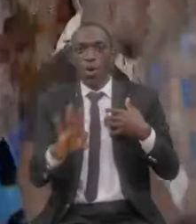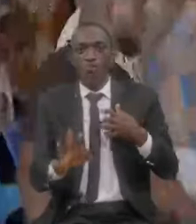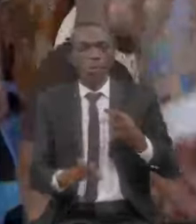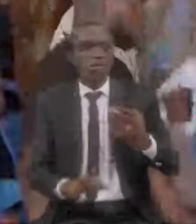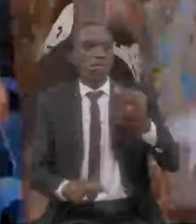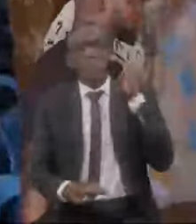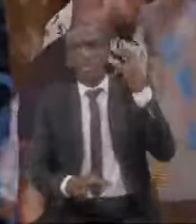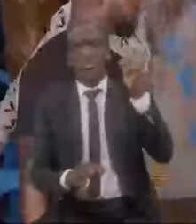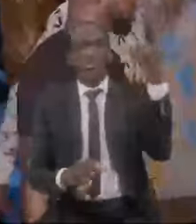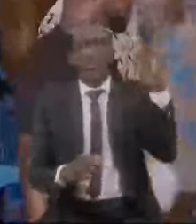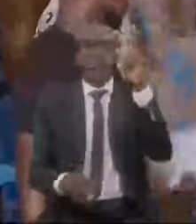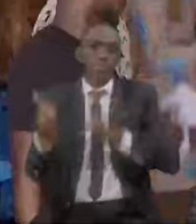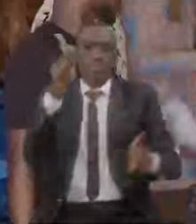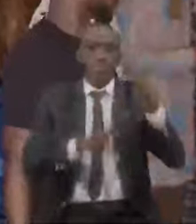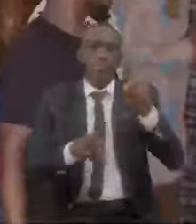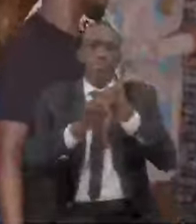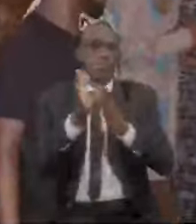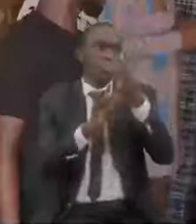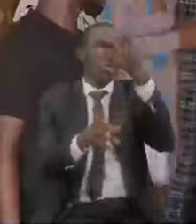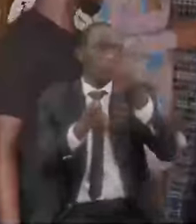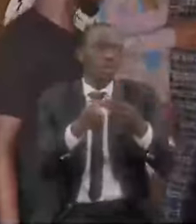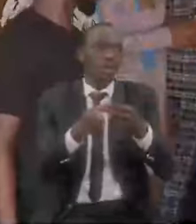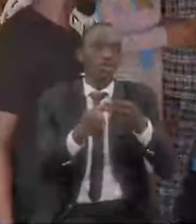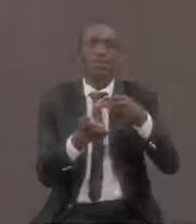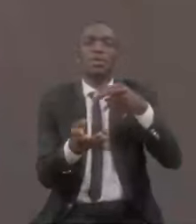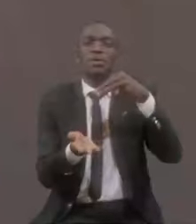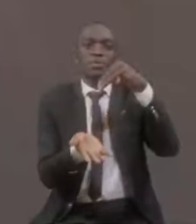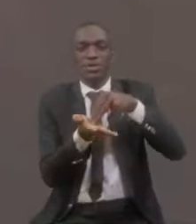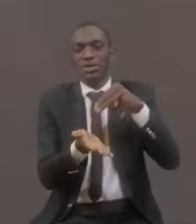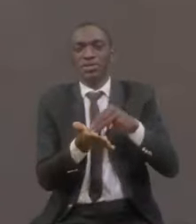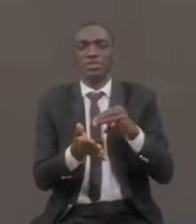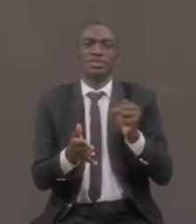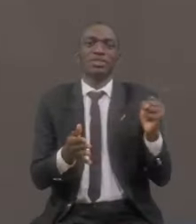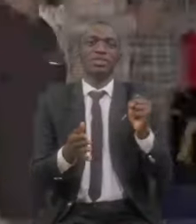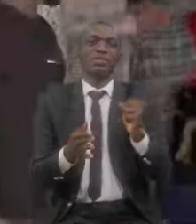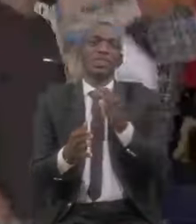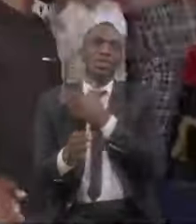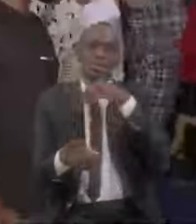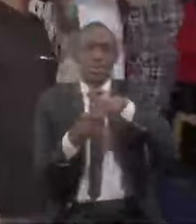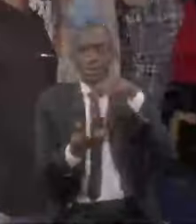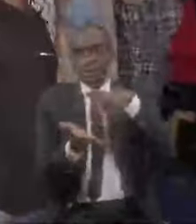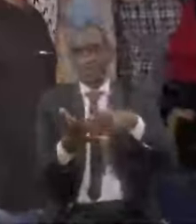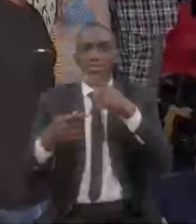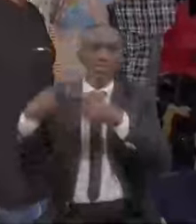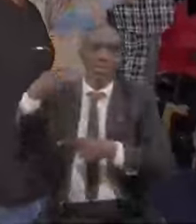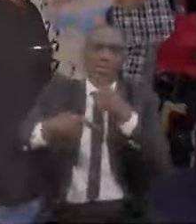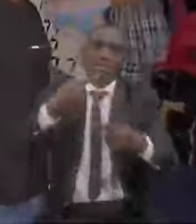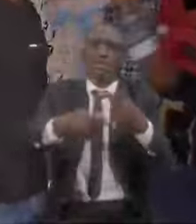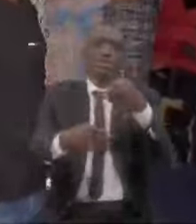des millions de personnes dans cette génération au nom de Jésus.